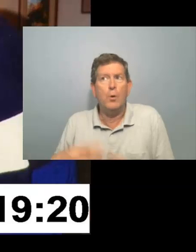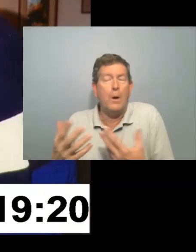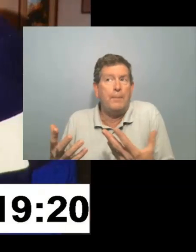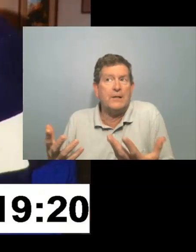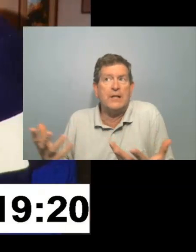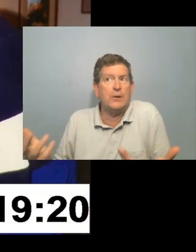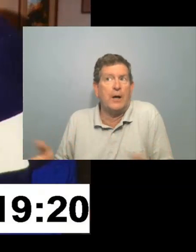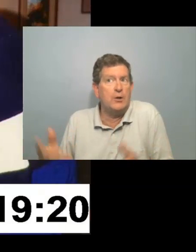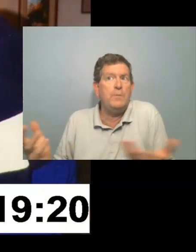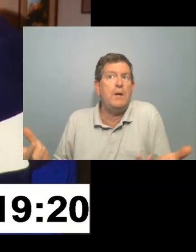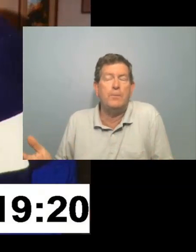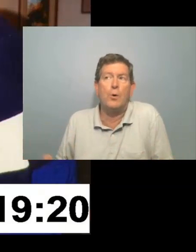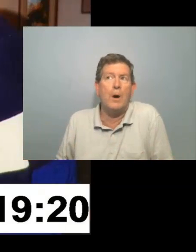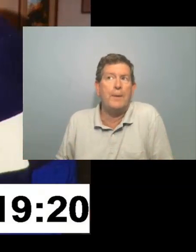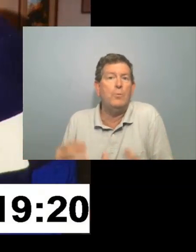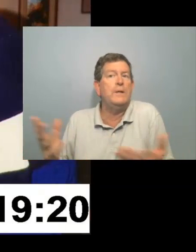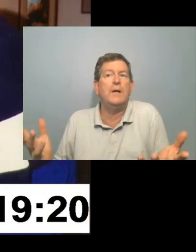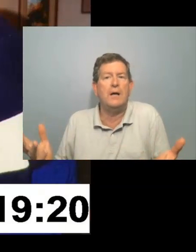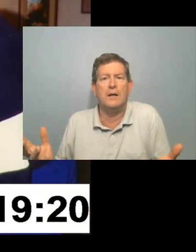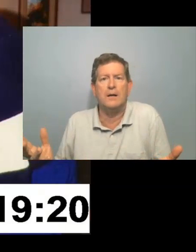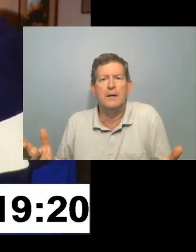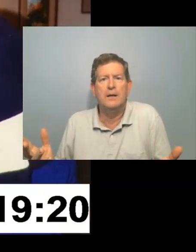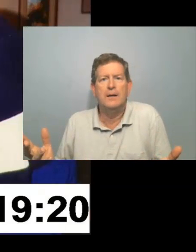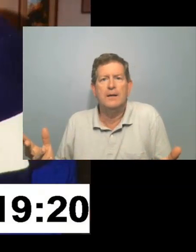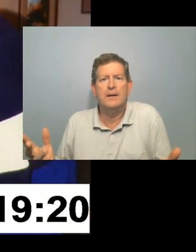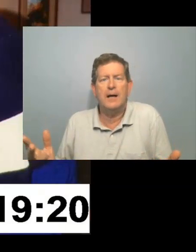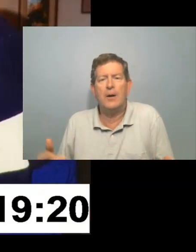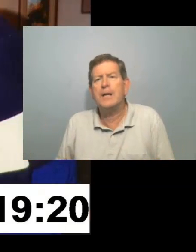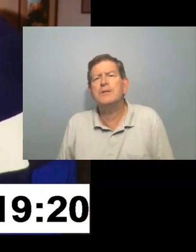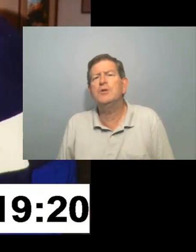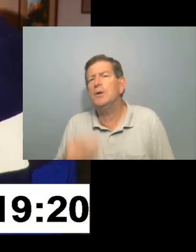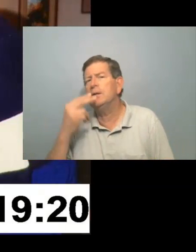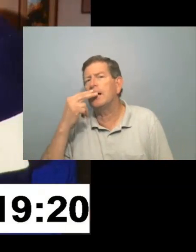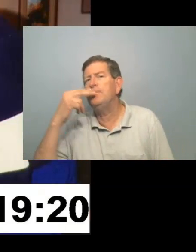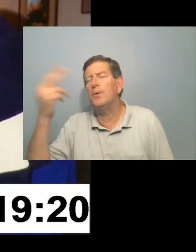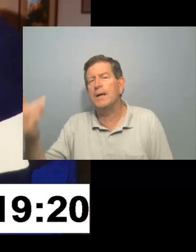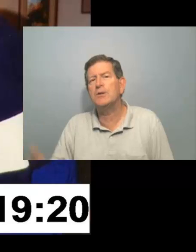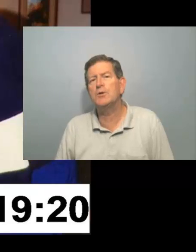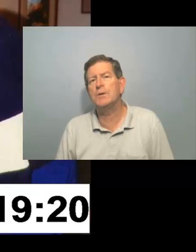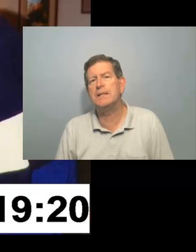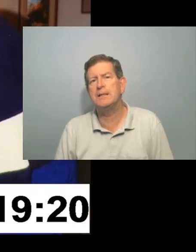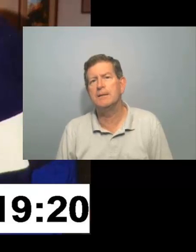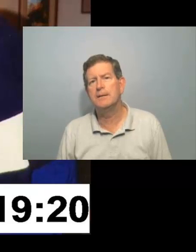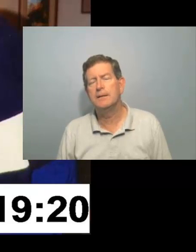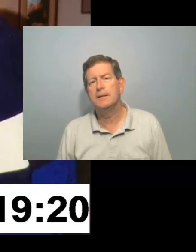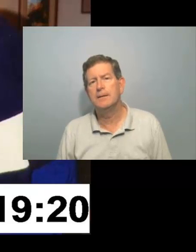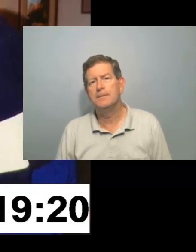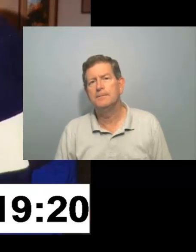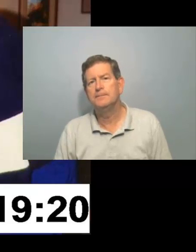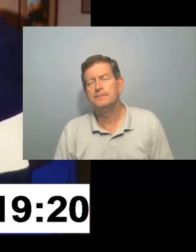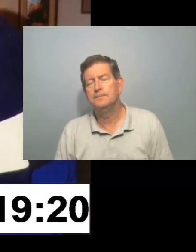7h20? Pourquoi pas 7h30? Pourquoi pas 8h? Alors qu'est-ce que John répond? Qu'est-ce que John dit?